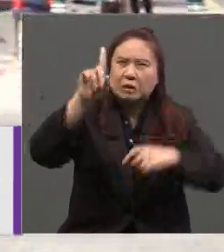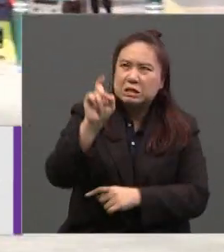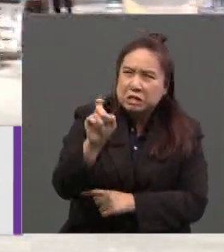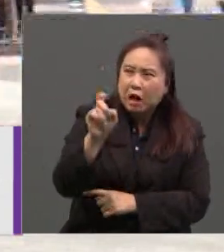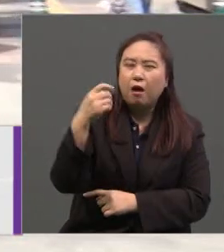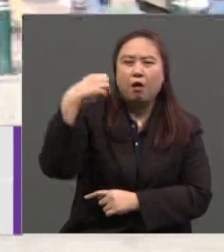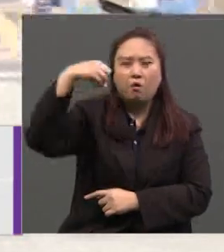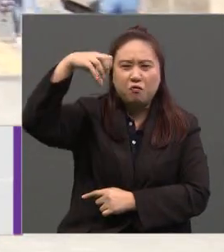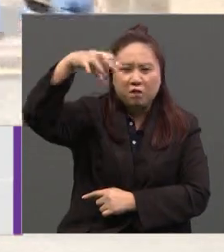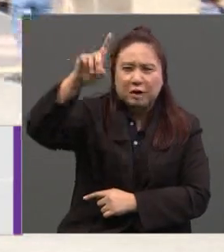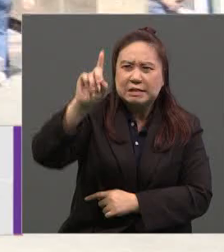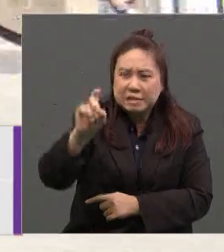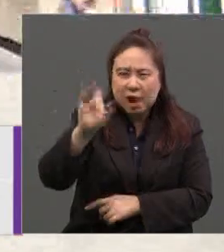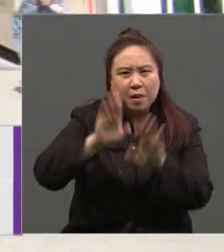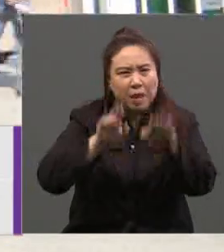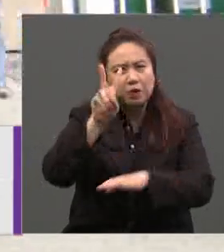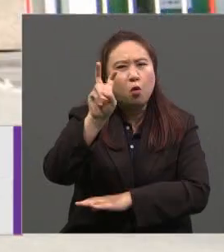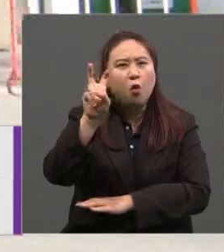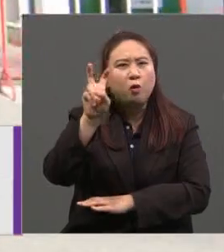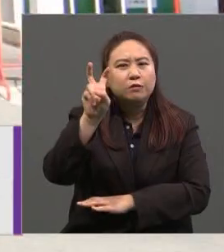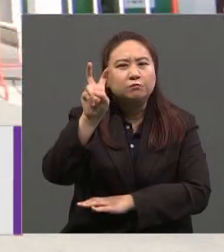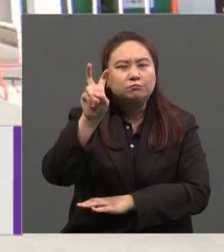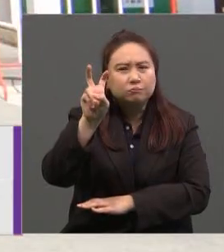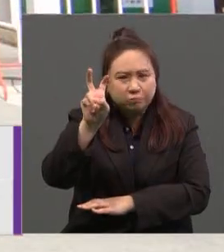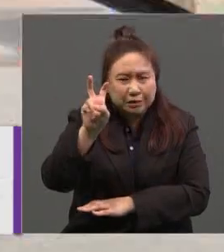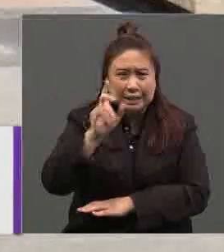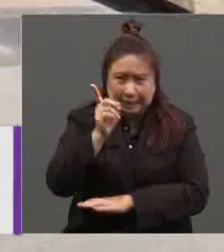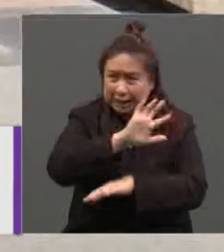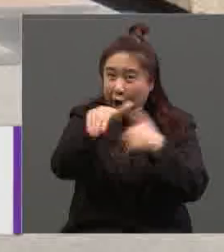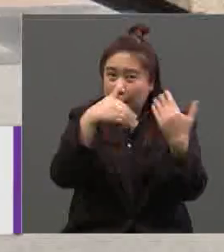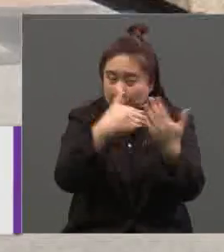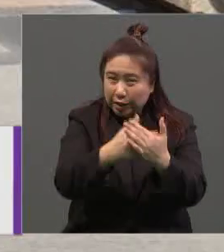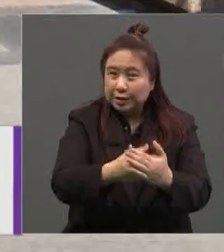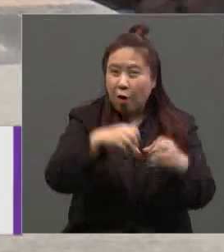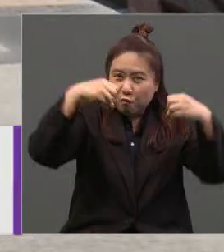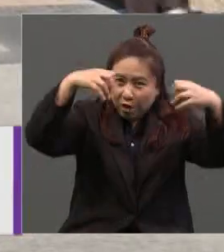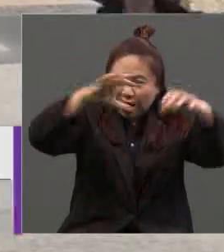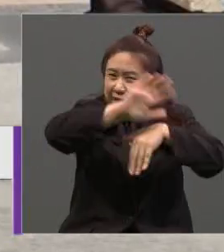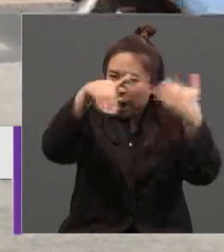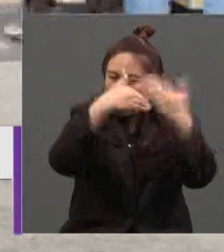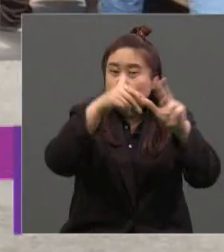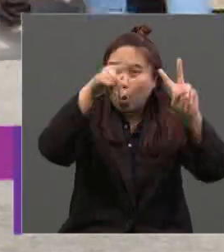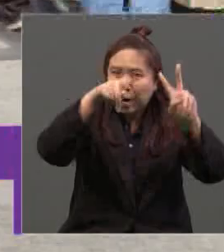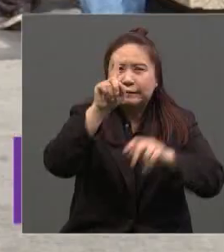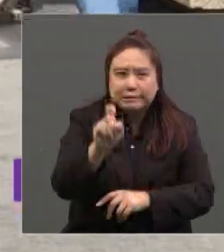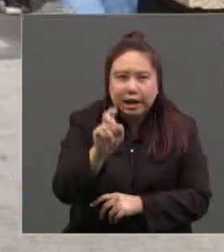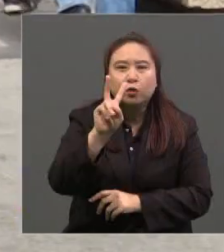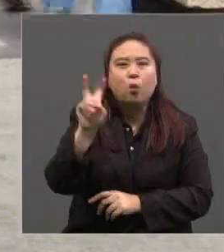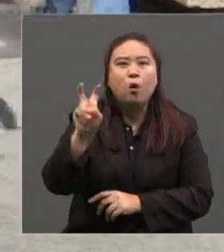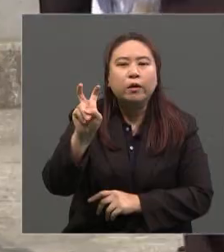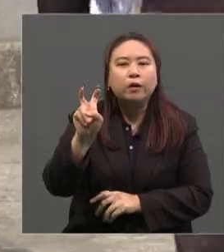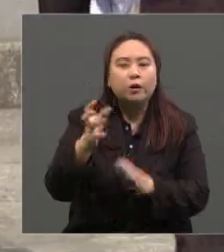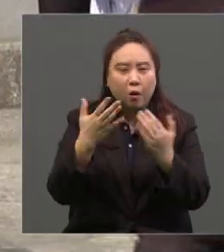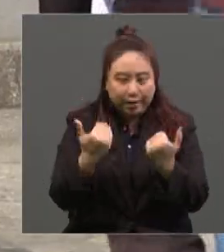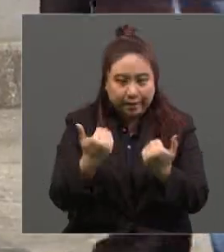ำรุดนะกว่า200ดวงทีเดียวจากกว่า 2,000 ดวงชำรุดไป200ดวงอะค่ะส่วนทางเท้าที่มีปัญห